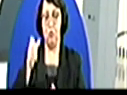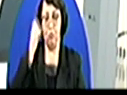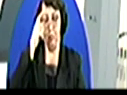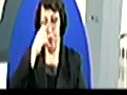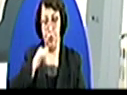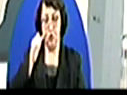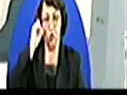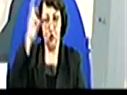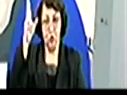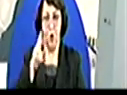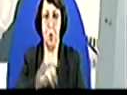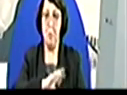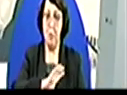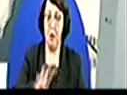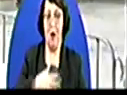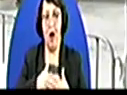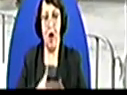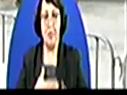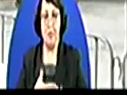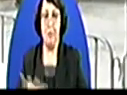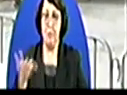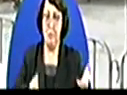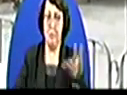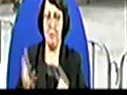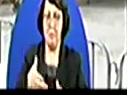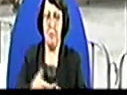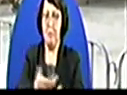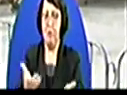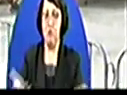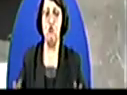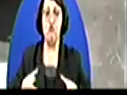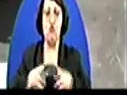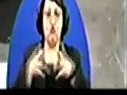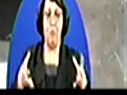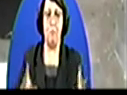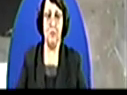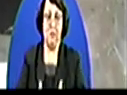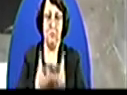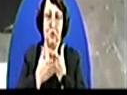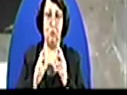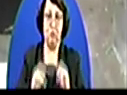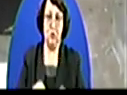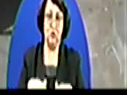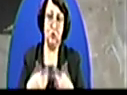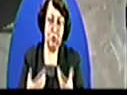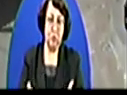хэвшлийнхний хандивлаж байгаа хамгаалалтын хувцас хэрэгсэл томоохон дэмжлэг болж очиж байна.